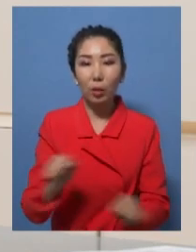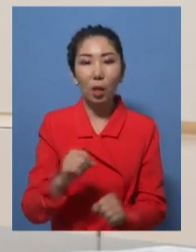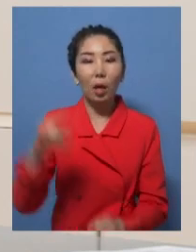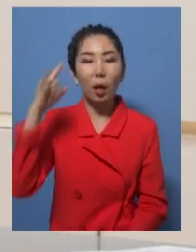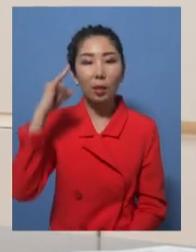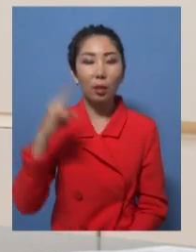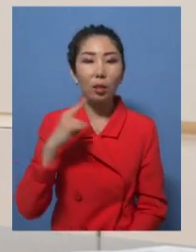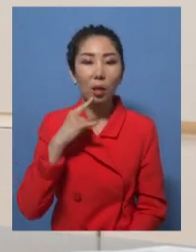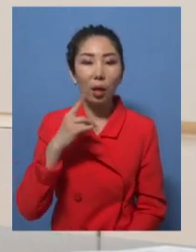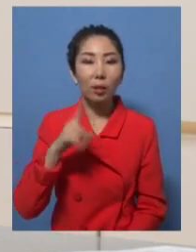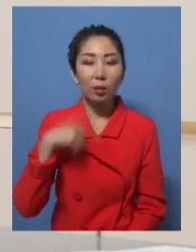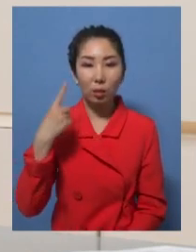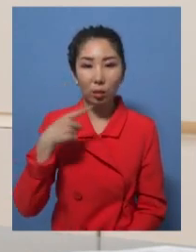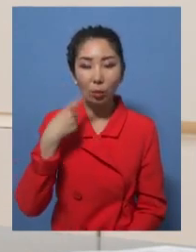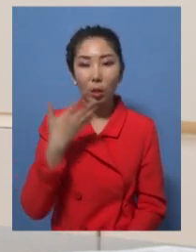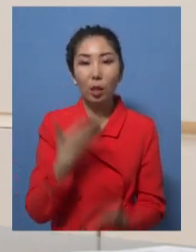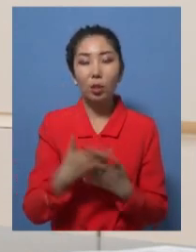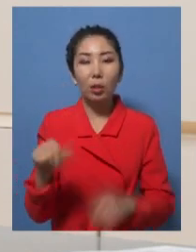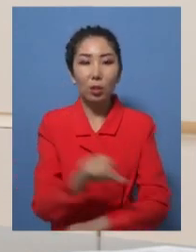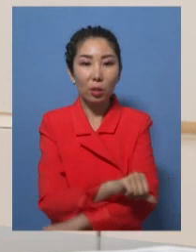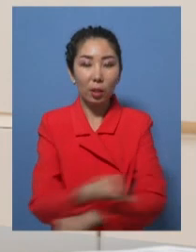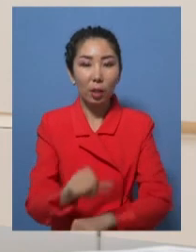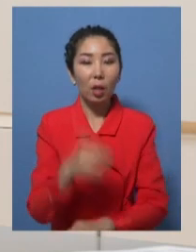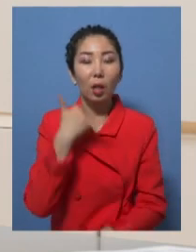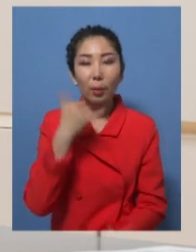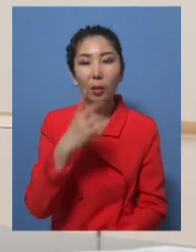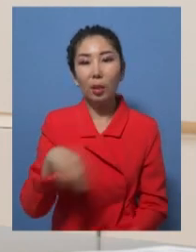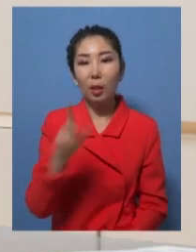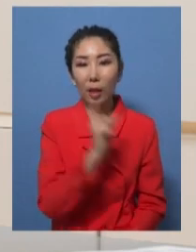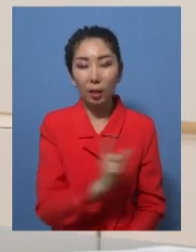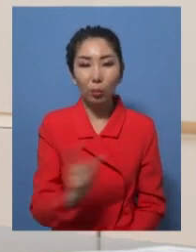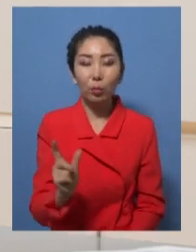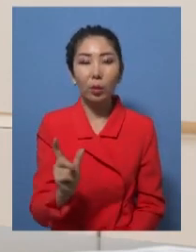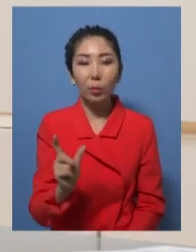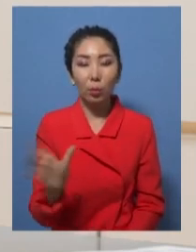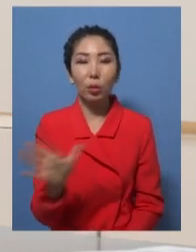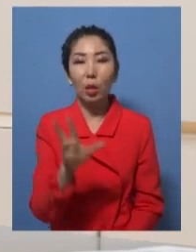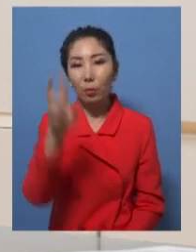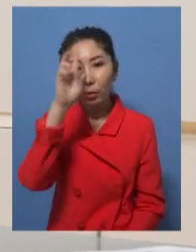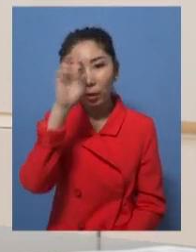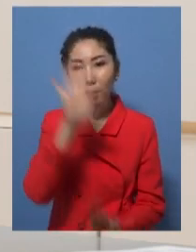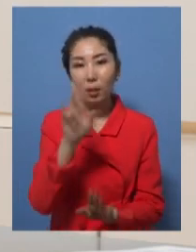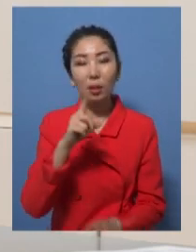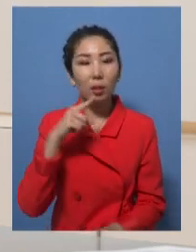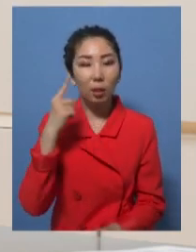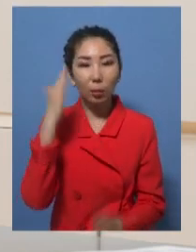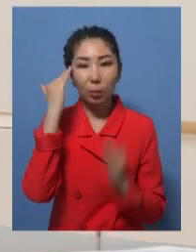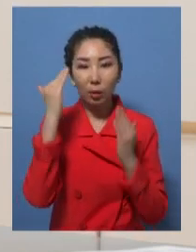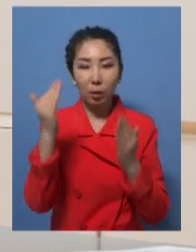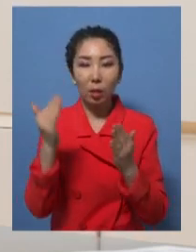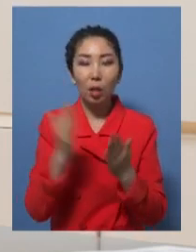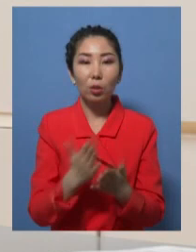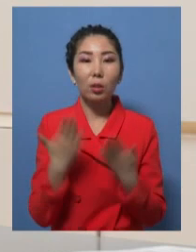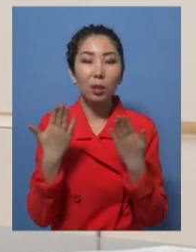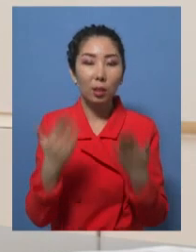сөйлеңіз. Себебі ар жақтағы ол шетелден хабарласқан адам болса, ол міндетті түрде ол мемлекет тілді білмейді деген сөз. Сол кезде